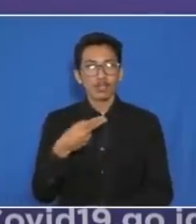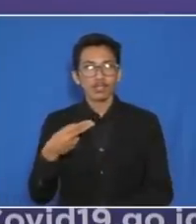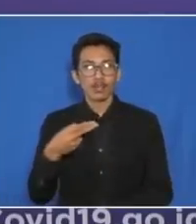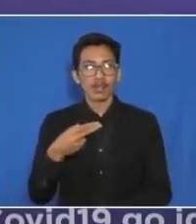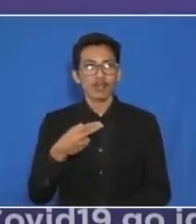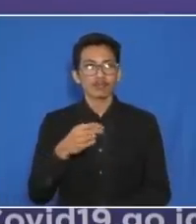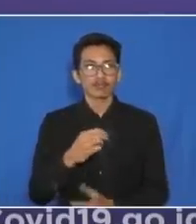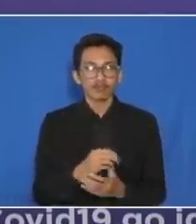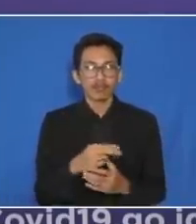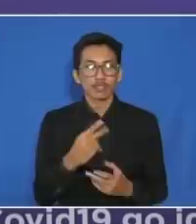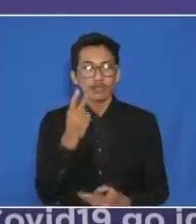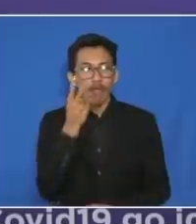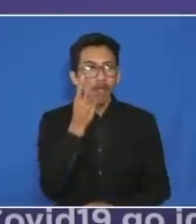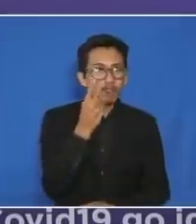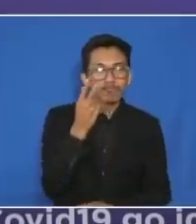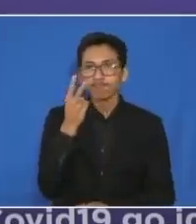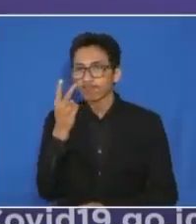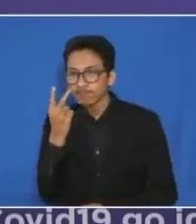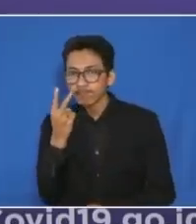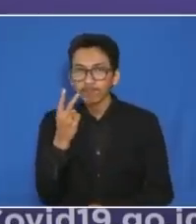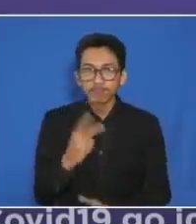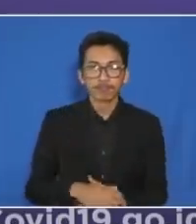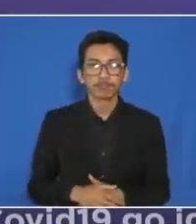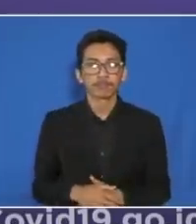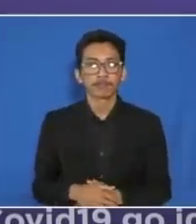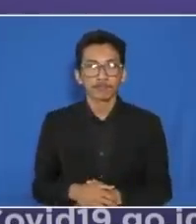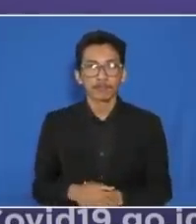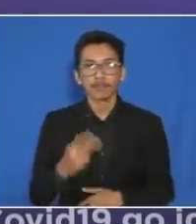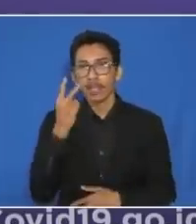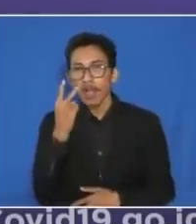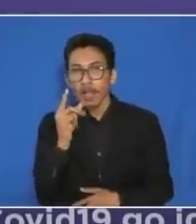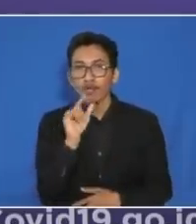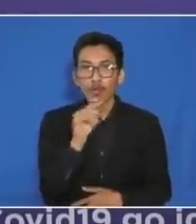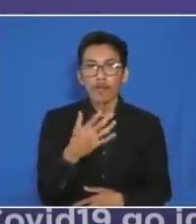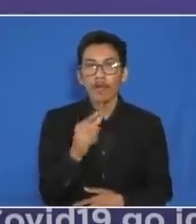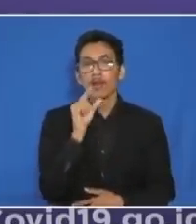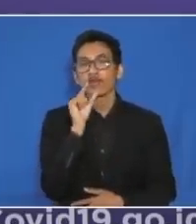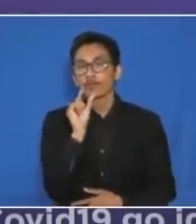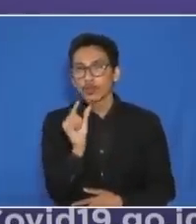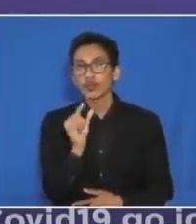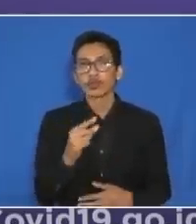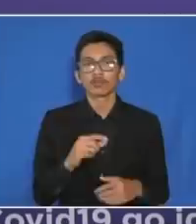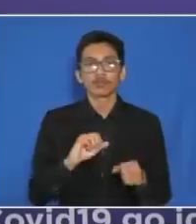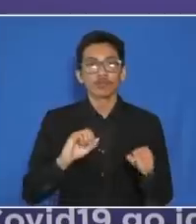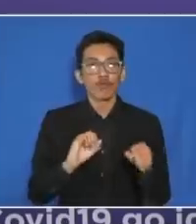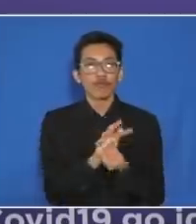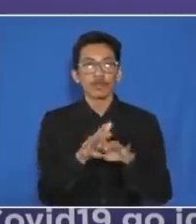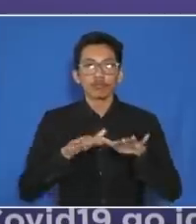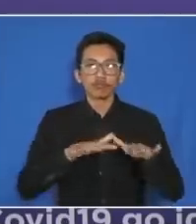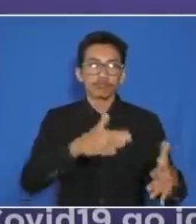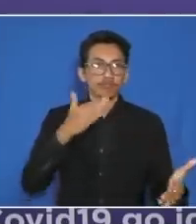siaga waspada dalam menyelesaikan pandemi ini sebagai pemenang